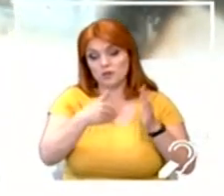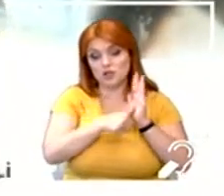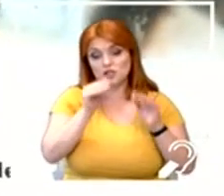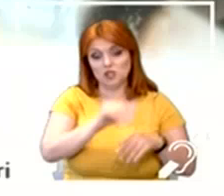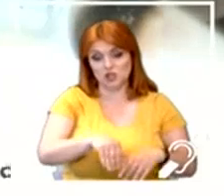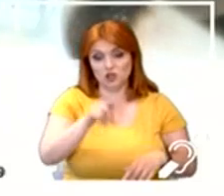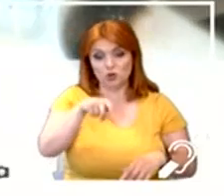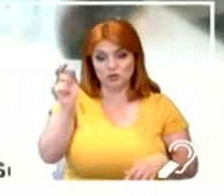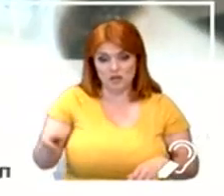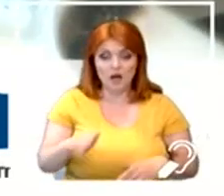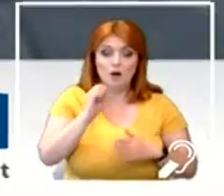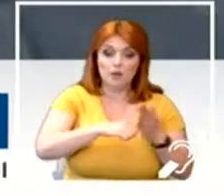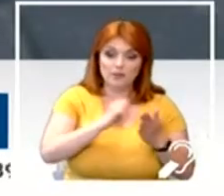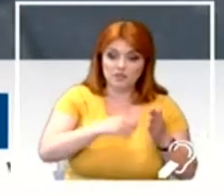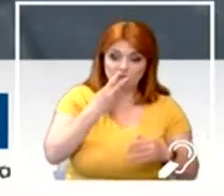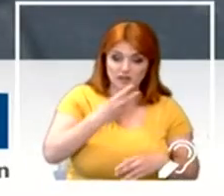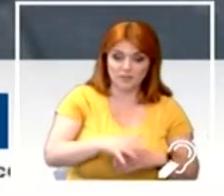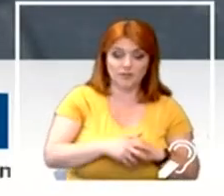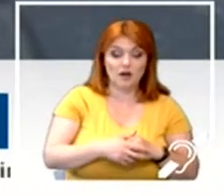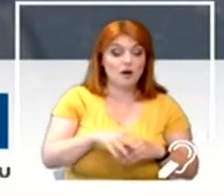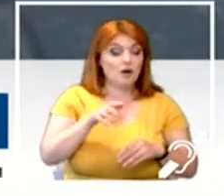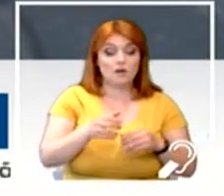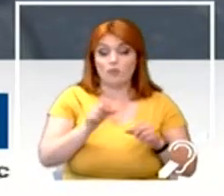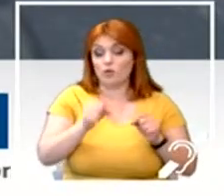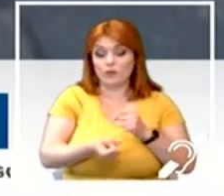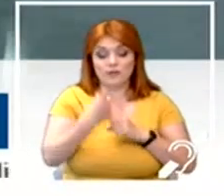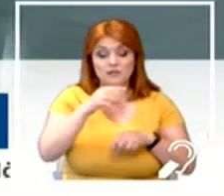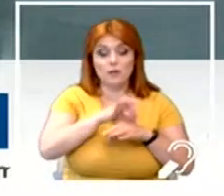bolilor cardiovasculare și a cancerului. Potrivit Ministerului